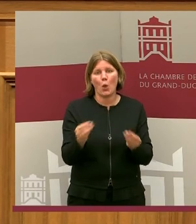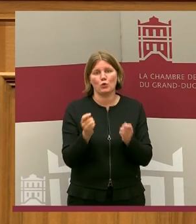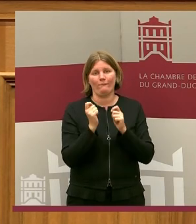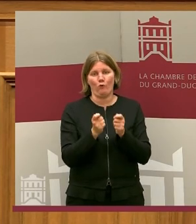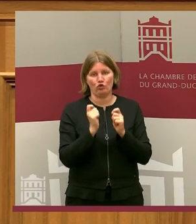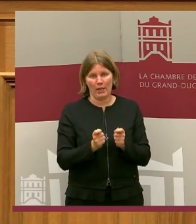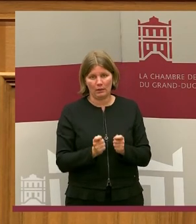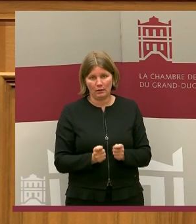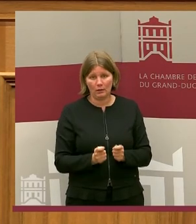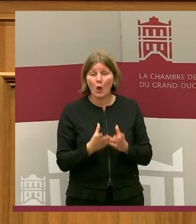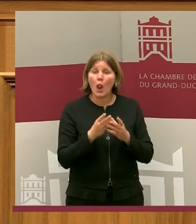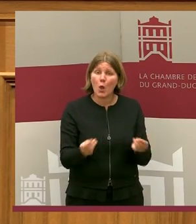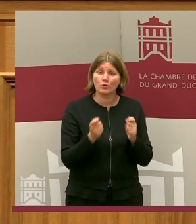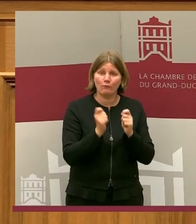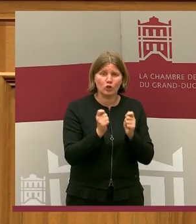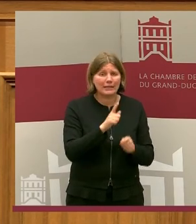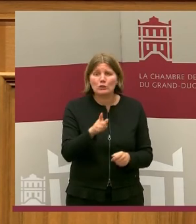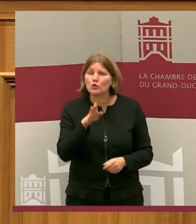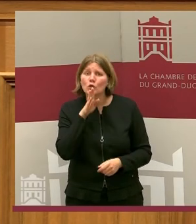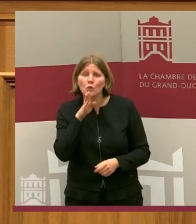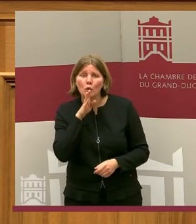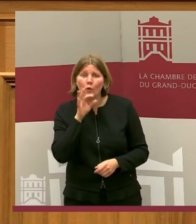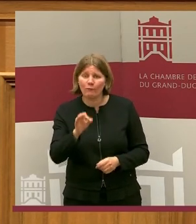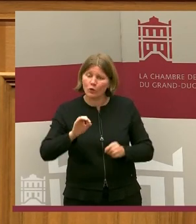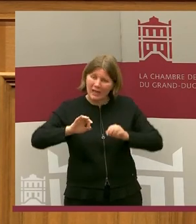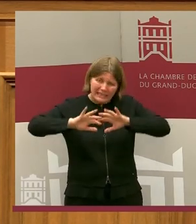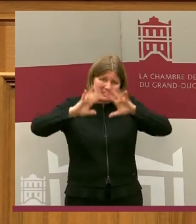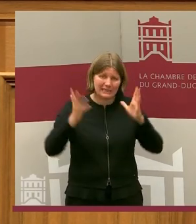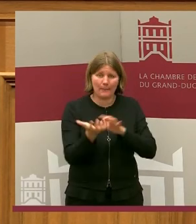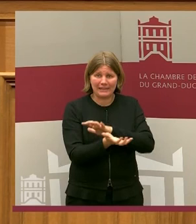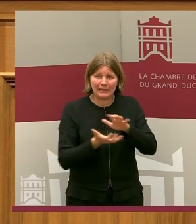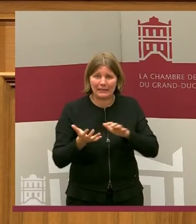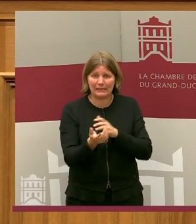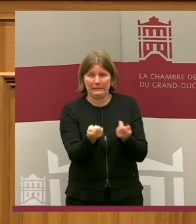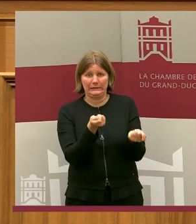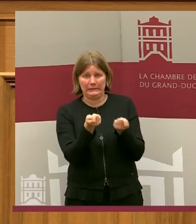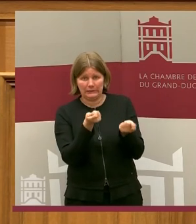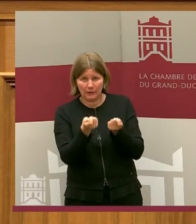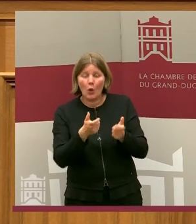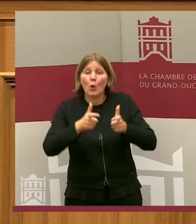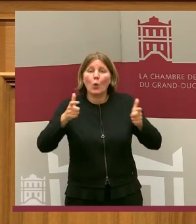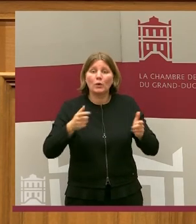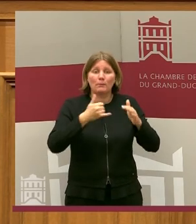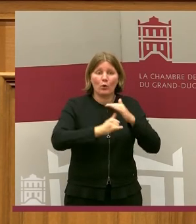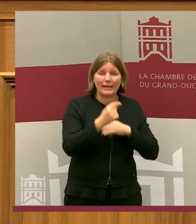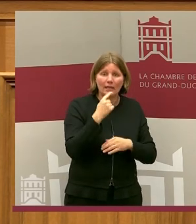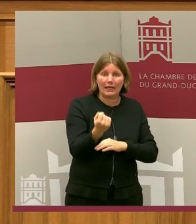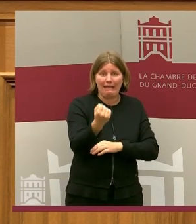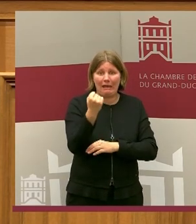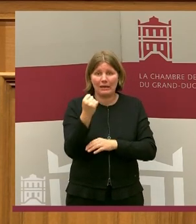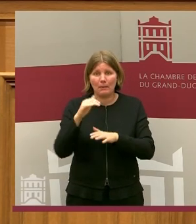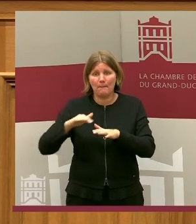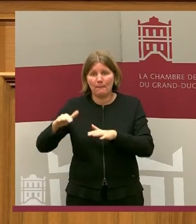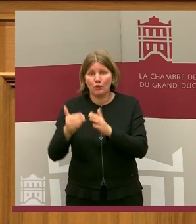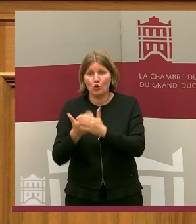Lesungsvorschläge sind nicht genug, für den Multikrise Meister zu gehen. Die Regierung nennt große Projekte an Punkt erneuerbare Energien, ohne aber